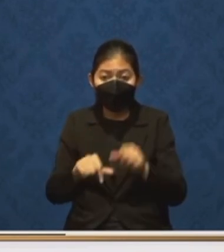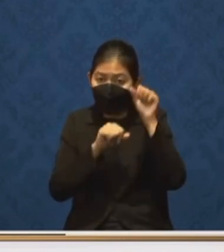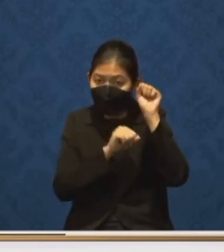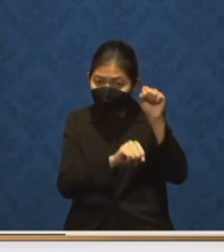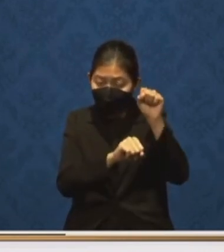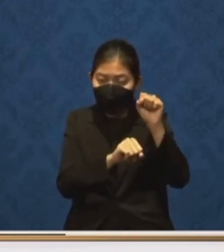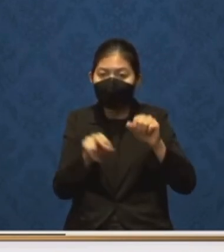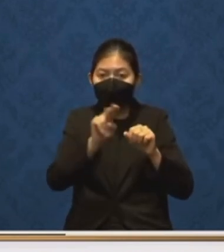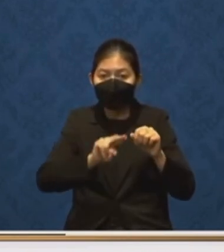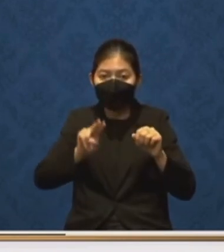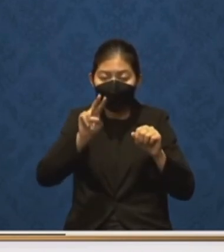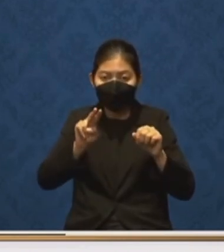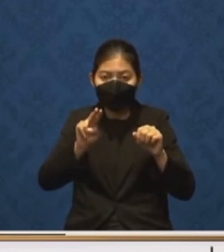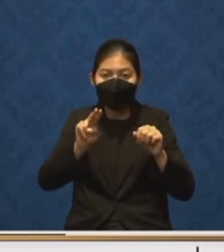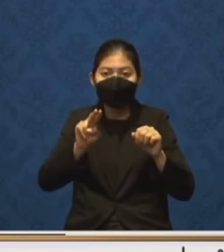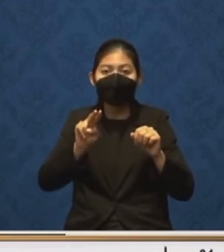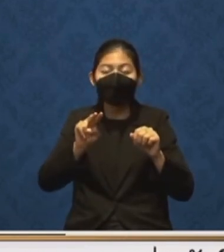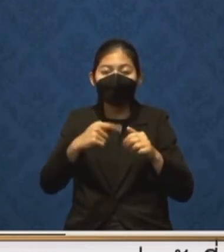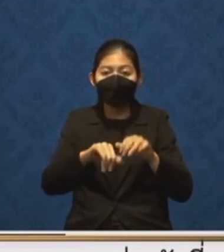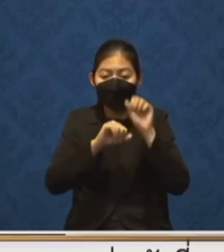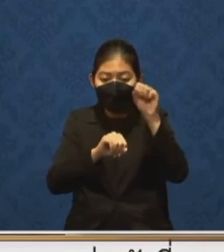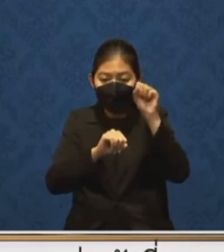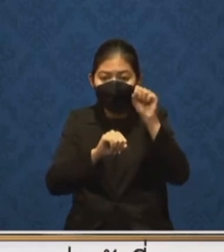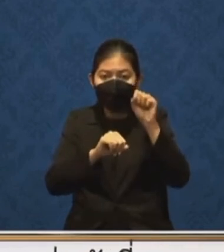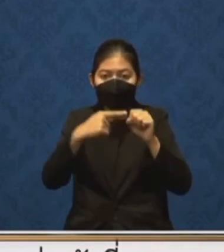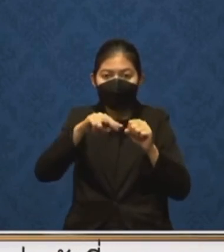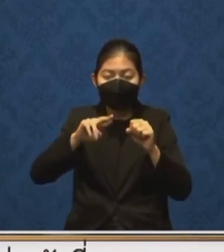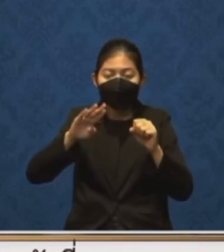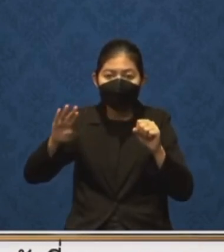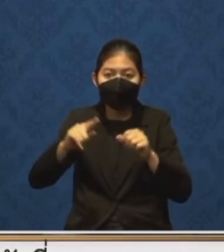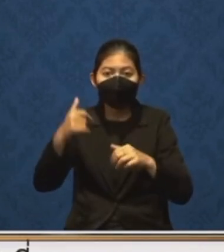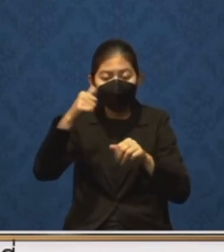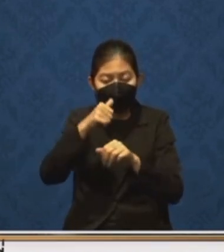้หลัจากที่ประกาศในรชแตว่าใ